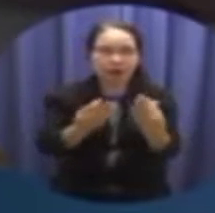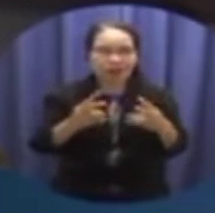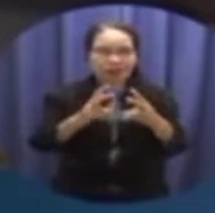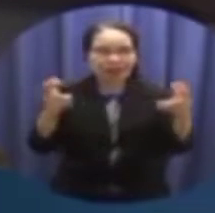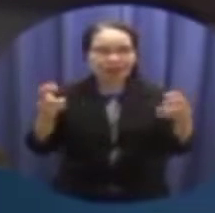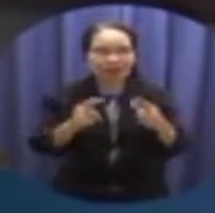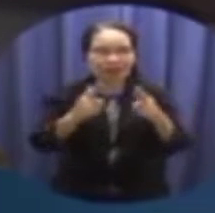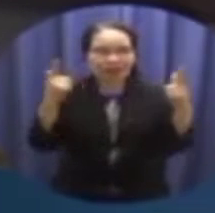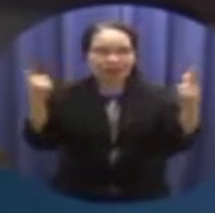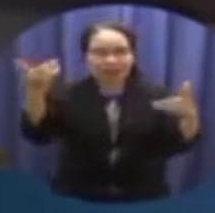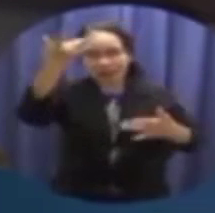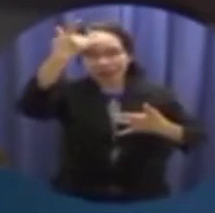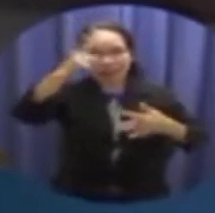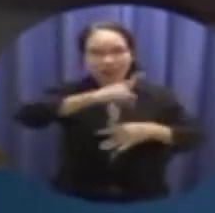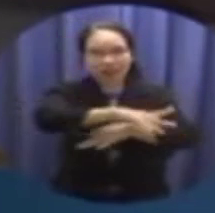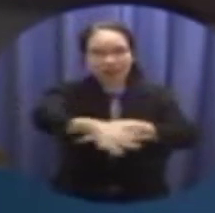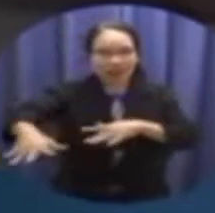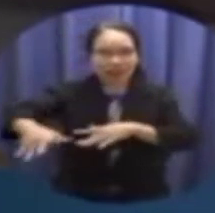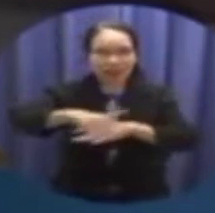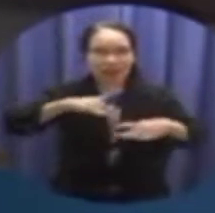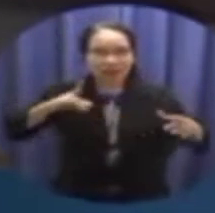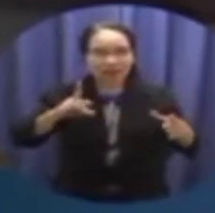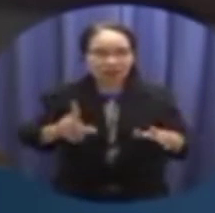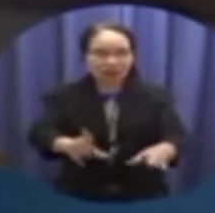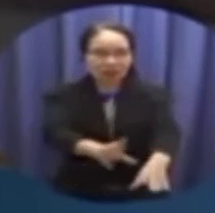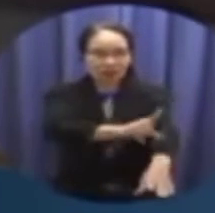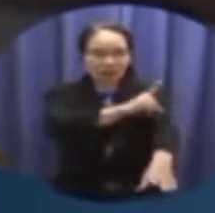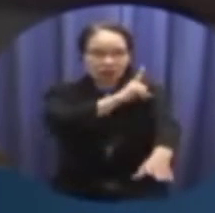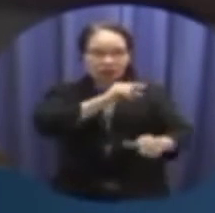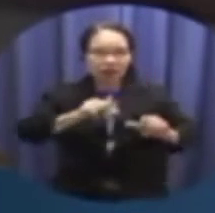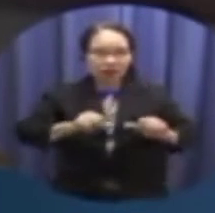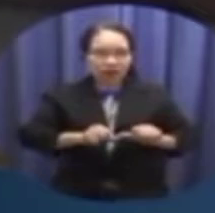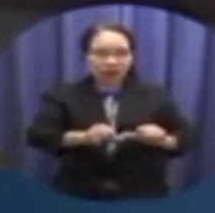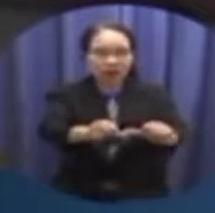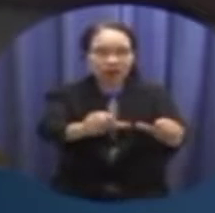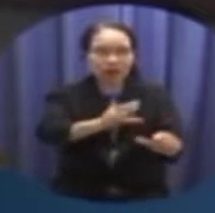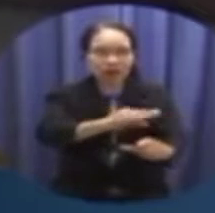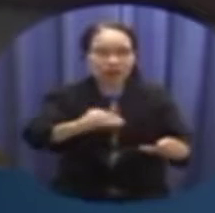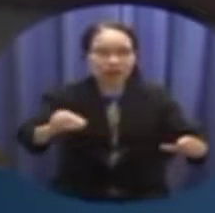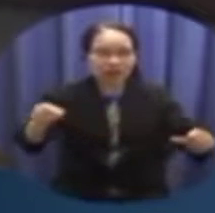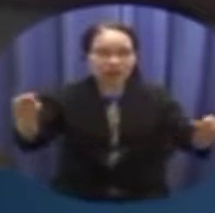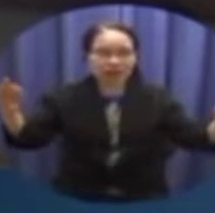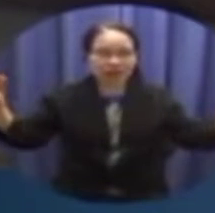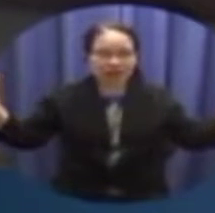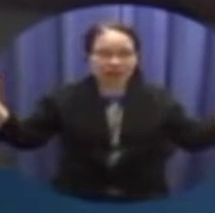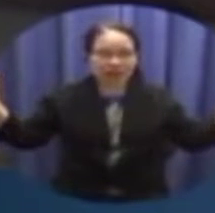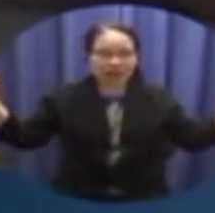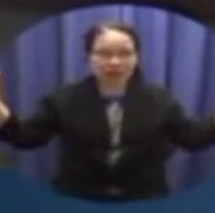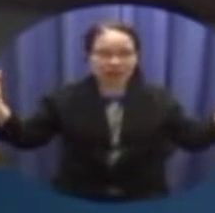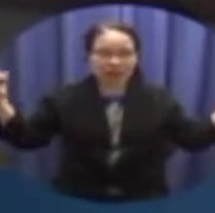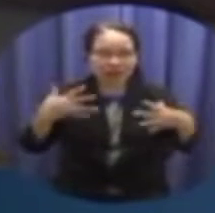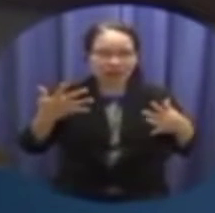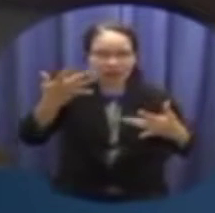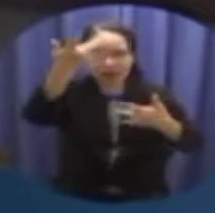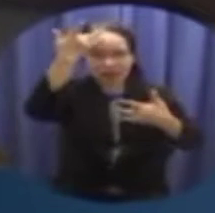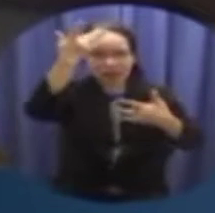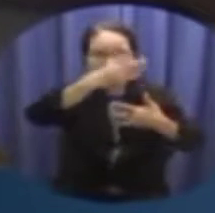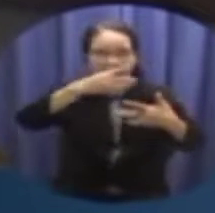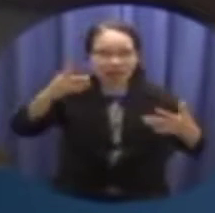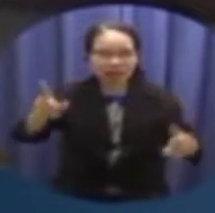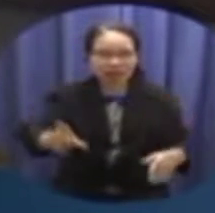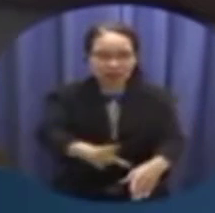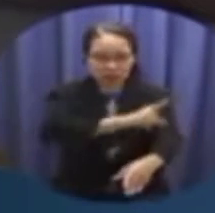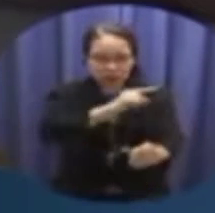binhi, malaking salot at totoong malaon at kakilakilabot na sakit at